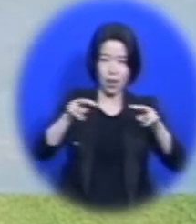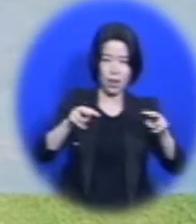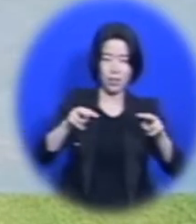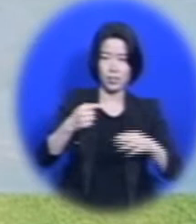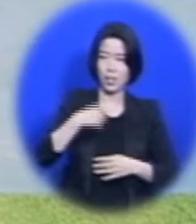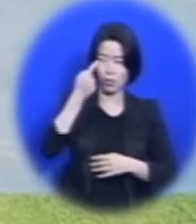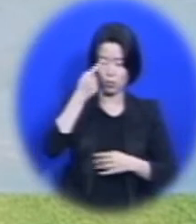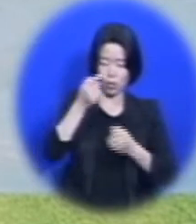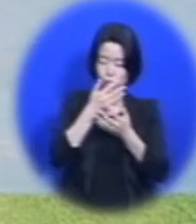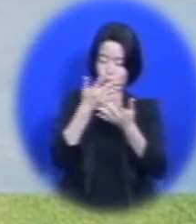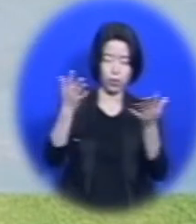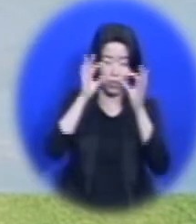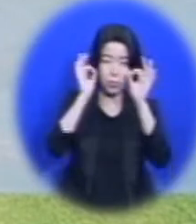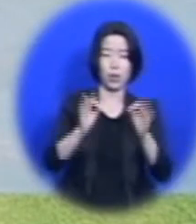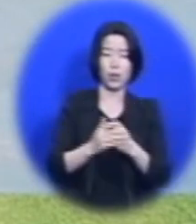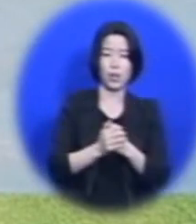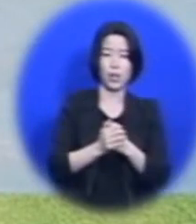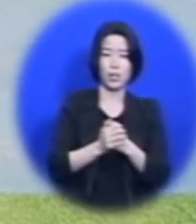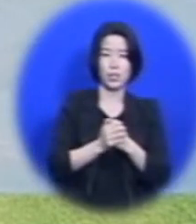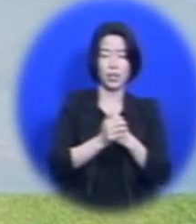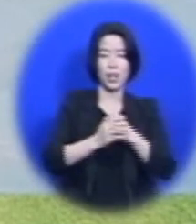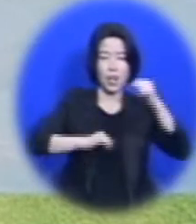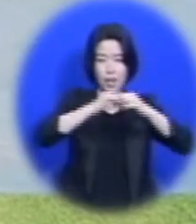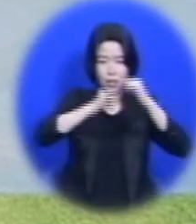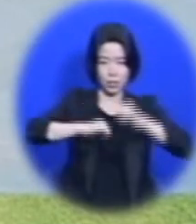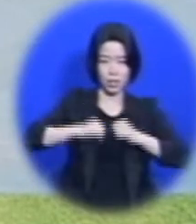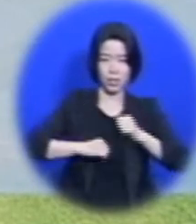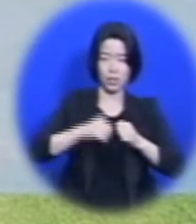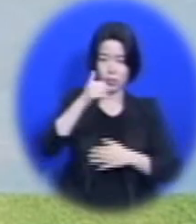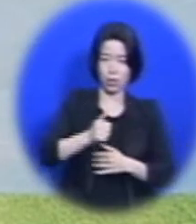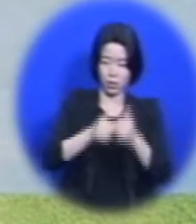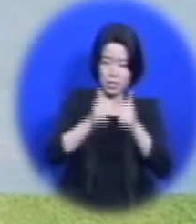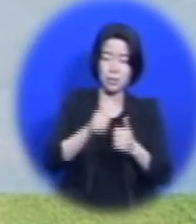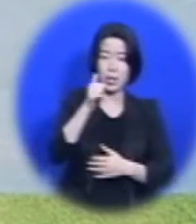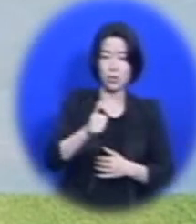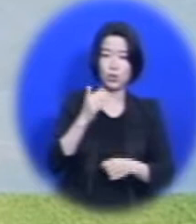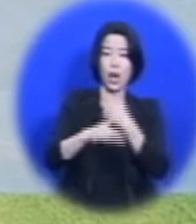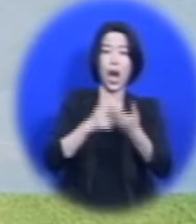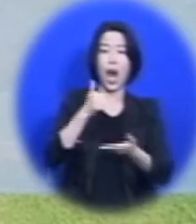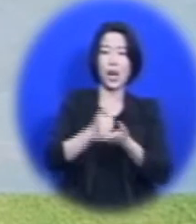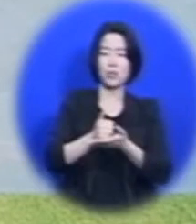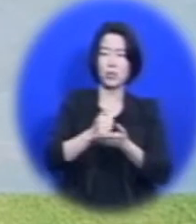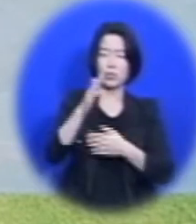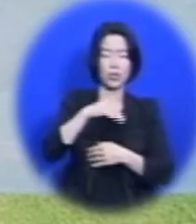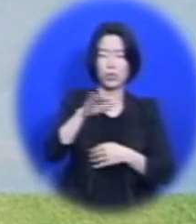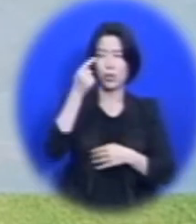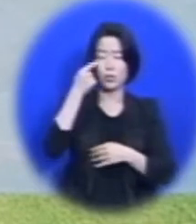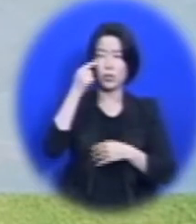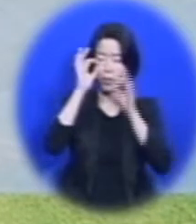훤히 보이지만 역사를 주관하시고 심판주가 되시는 하나님은 전혀 눈에 안 보인단